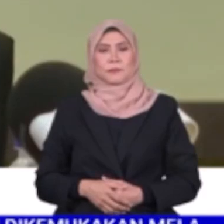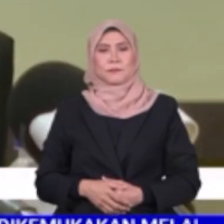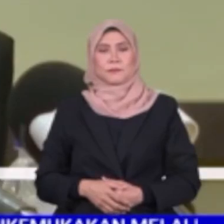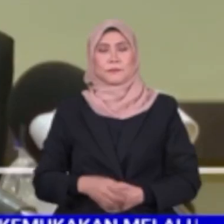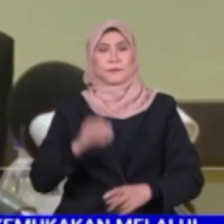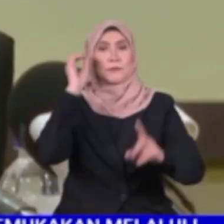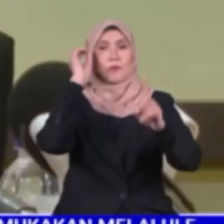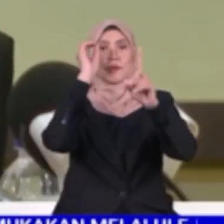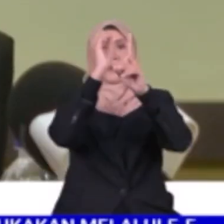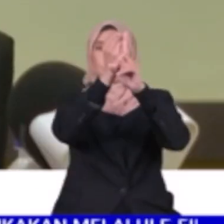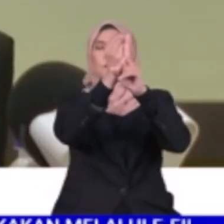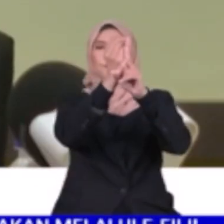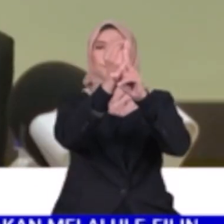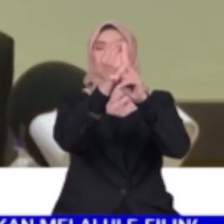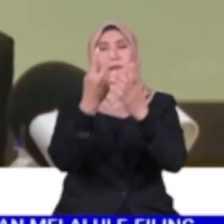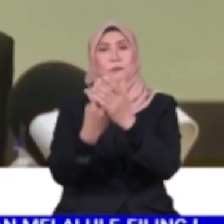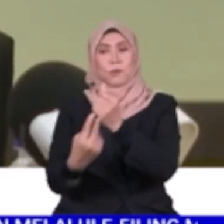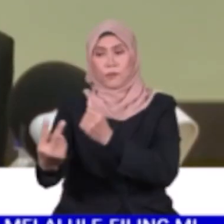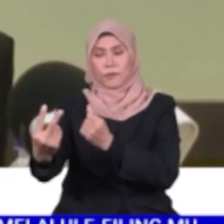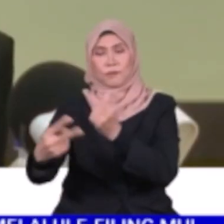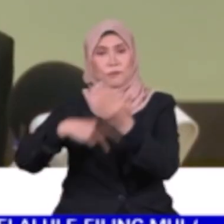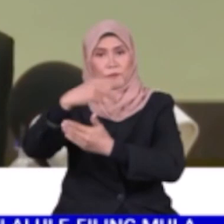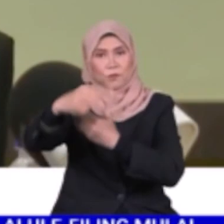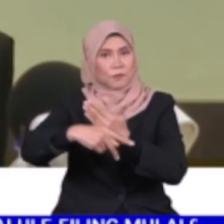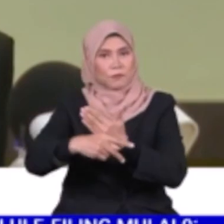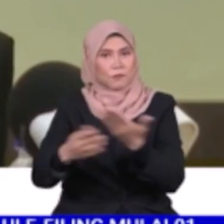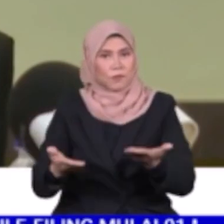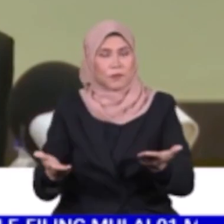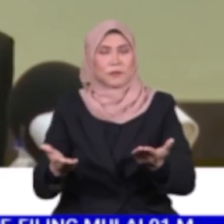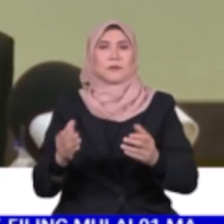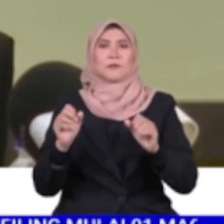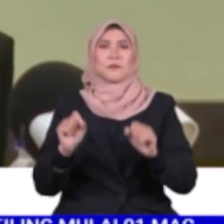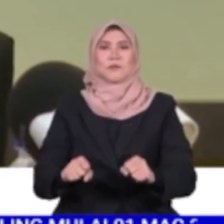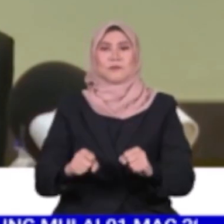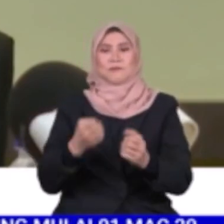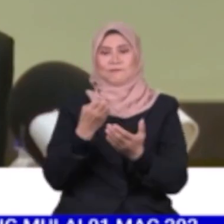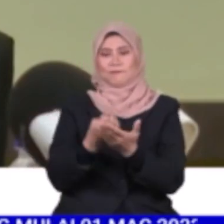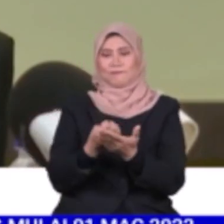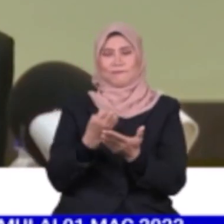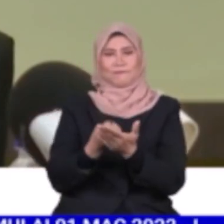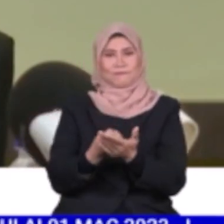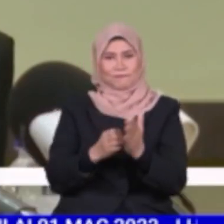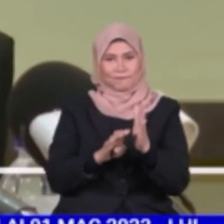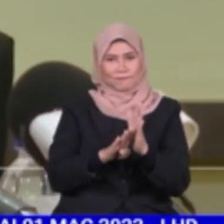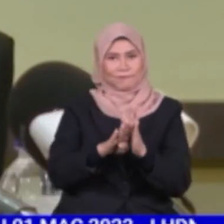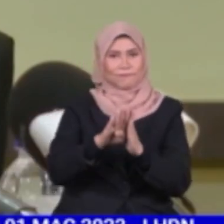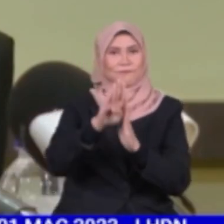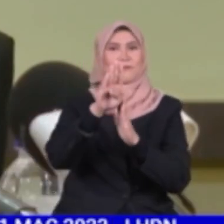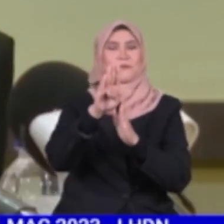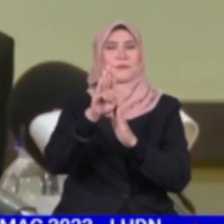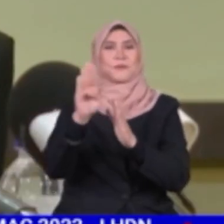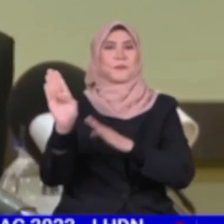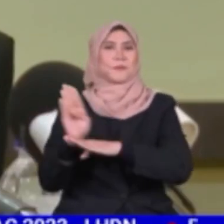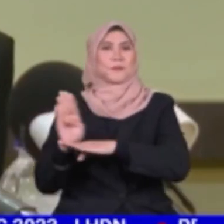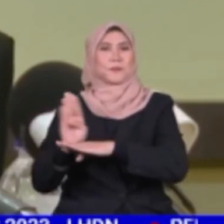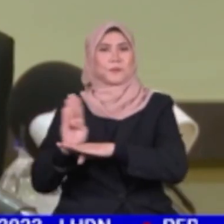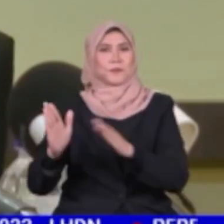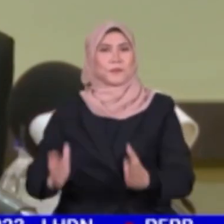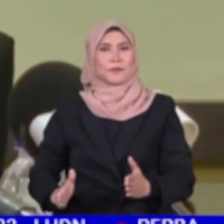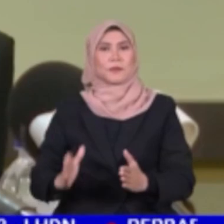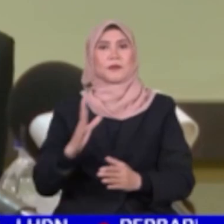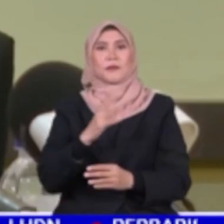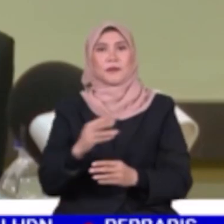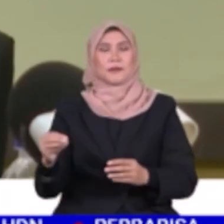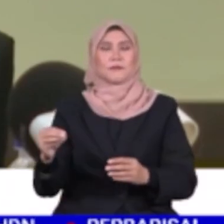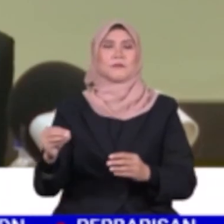Objektif kedua-dua program ini adalah untuk meningkat keupayaan ekonomi para peniaga dan menstabilkan kos